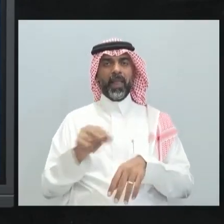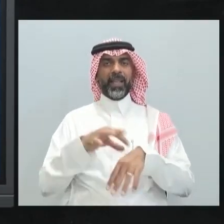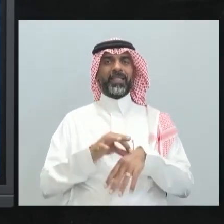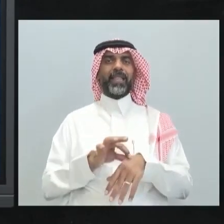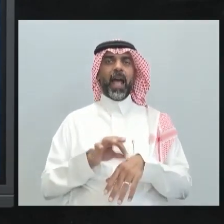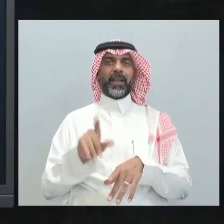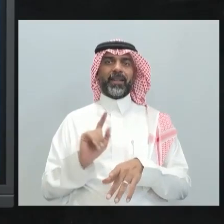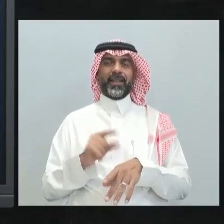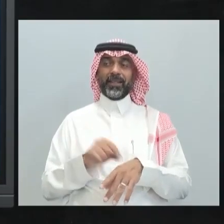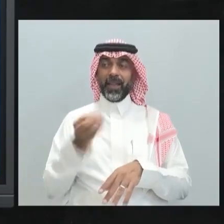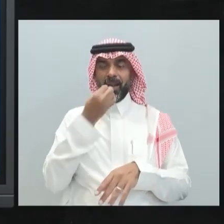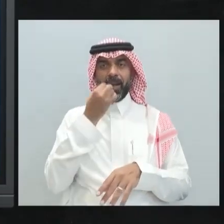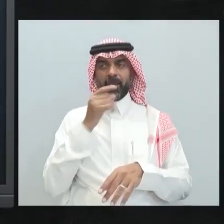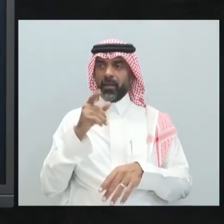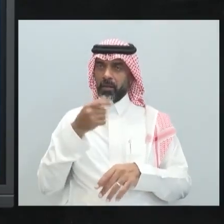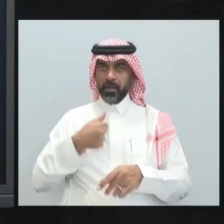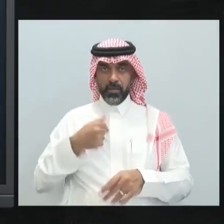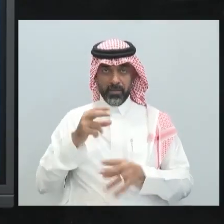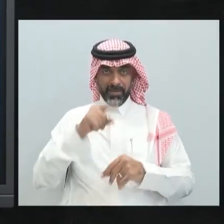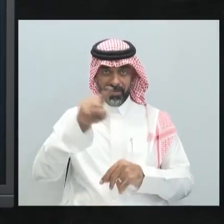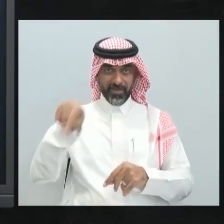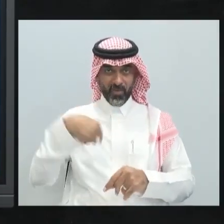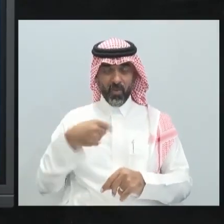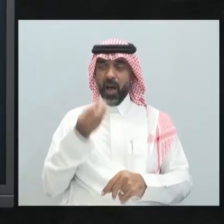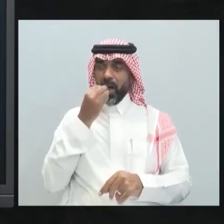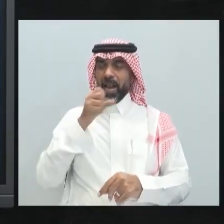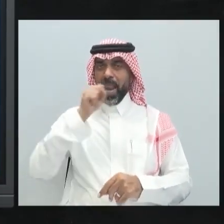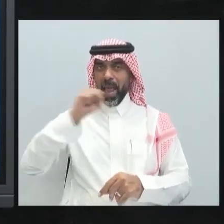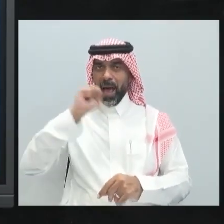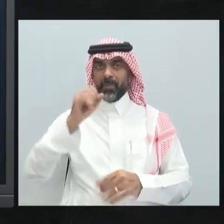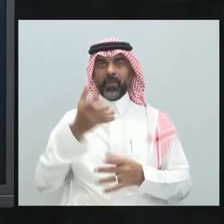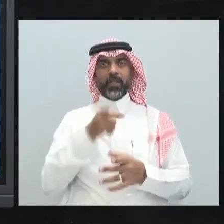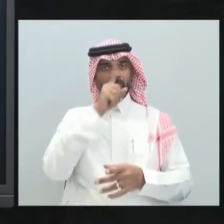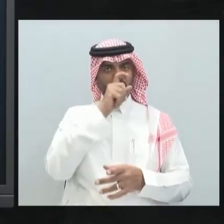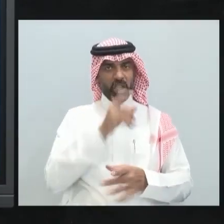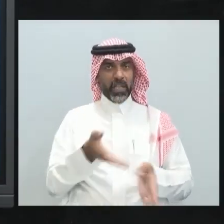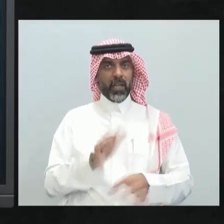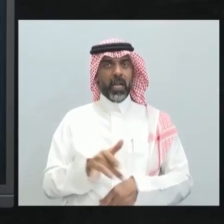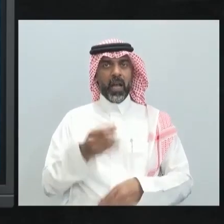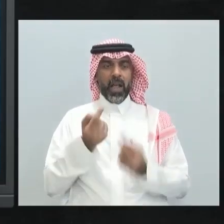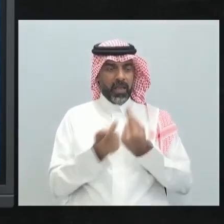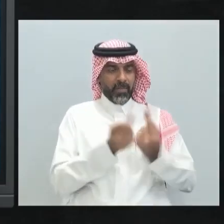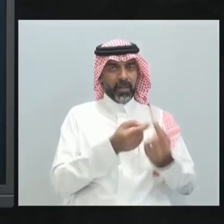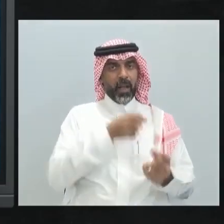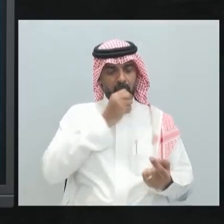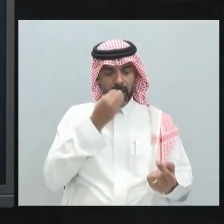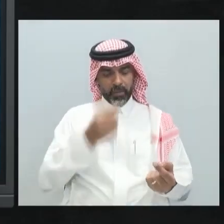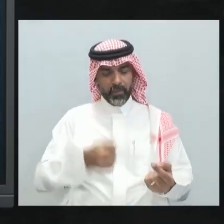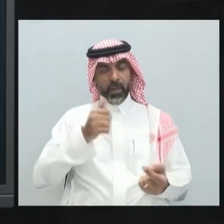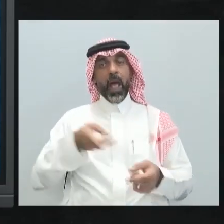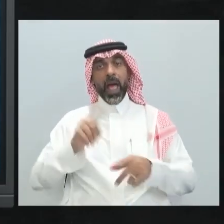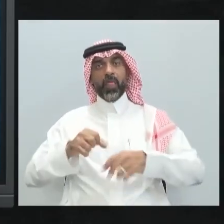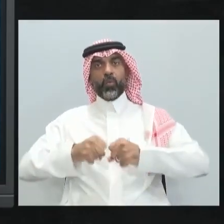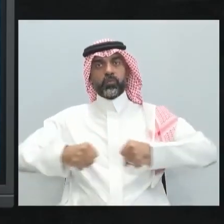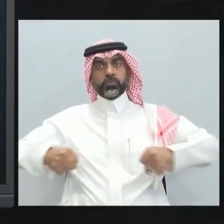المخلوقات القارته فنحن نتغذى على اللحوم نتغذى على النباتات ايضا الدببه كذلك تتغذى على النباتات